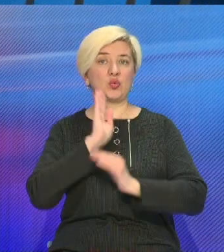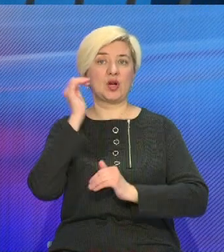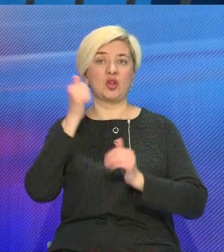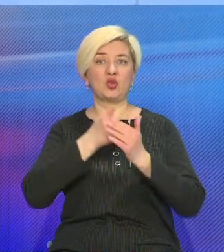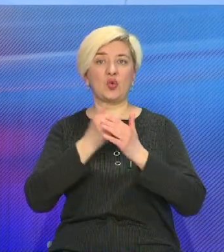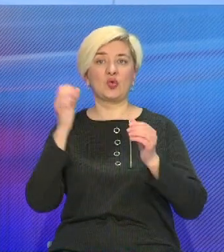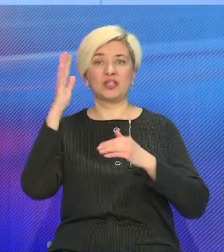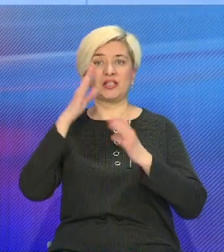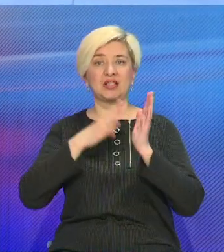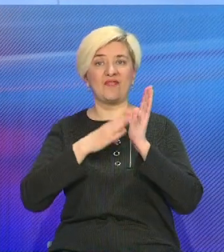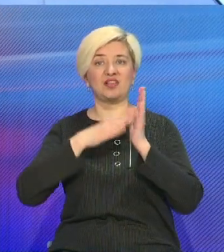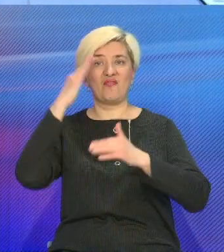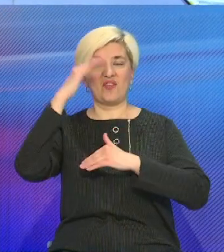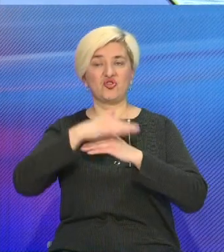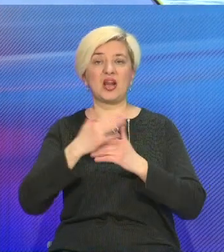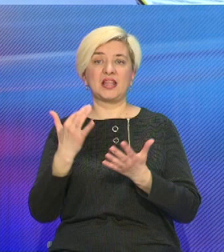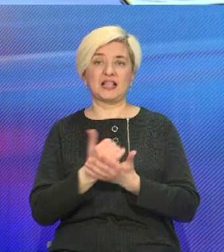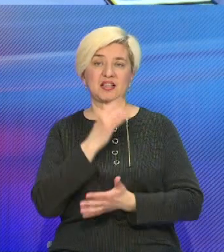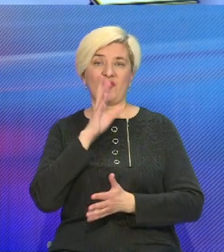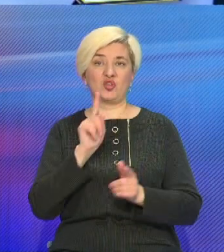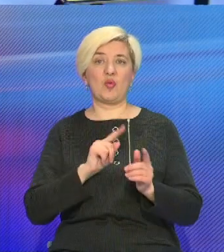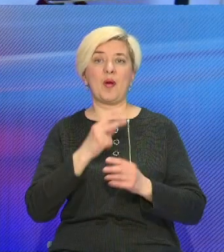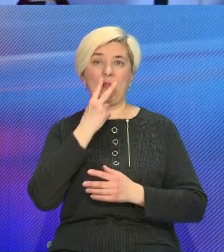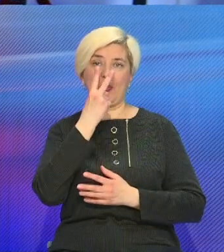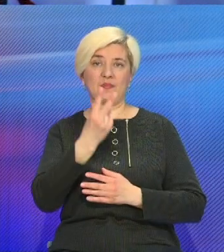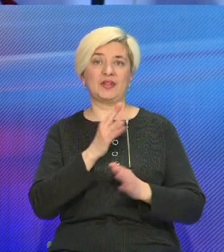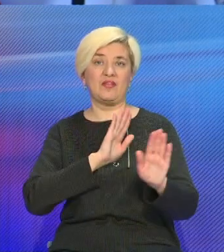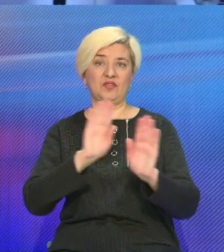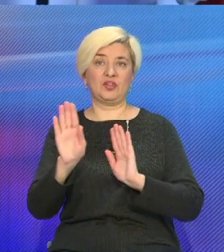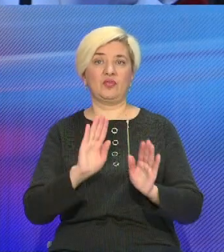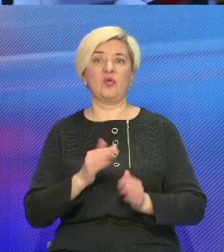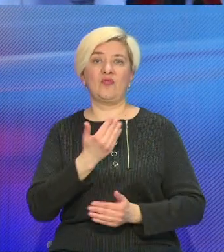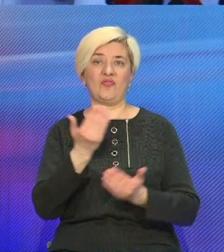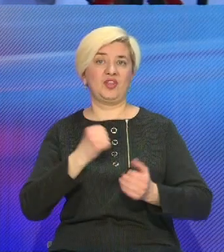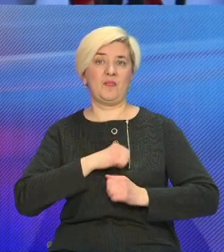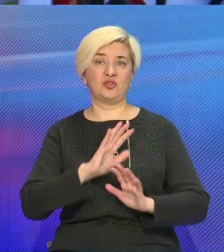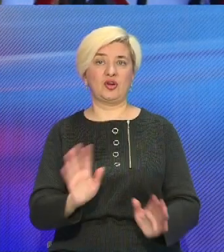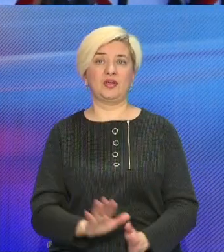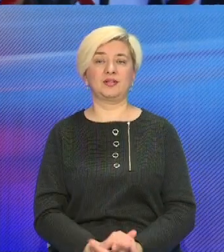вечера. Найдите время, чтобы окунуться в мир конструктора, и вы точно не пожалеете.